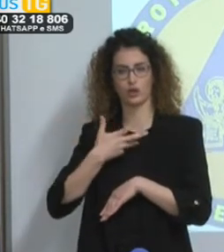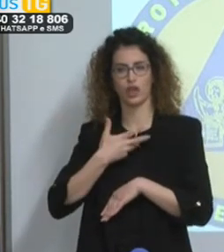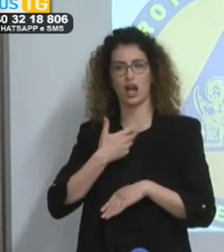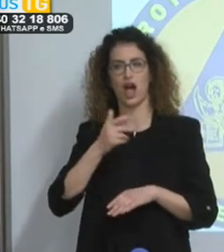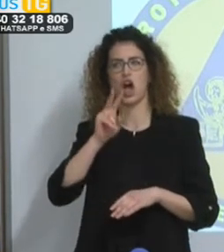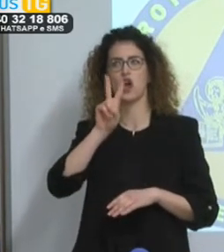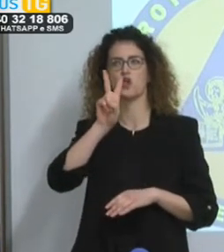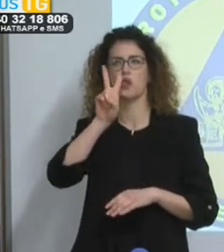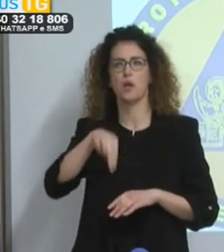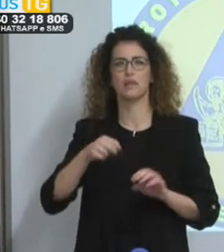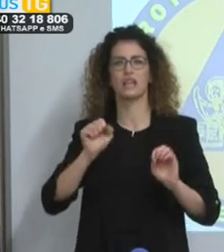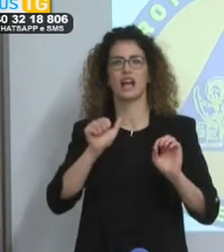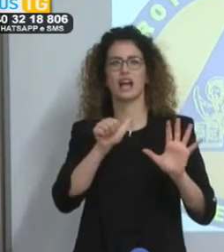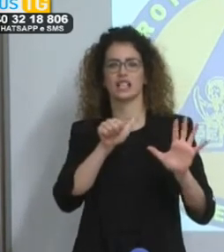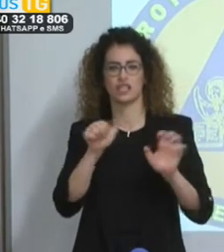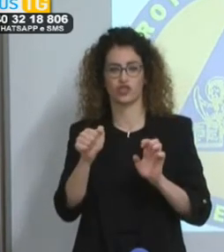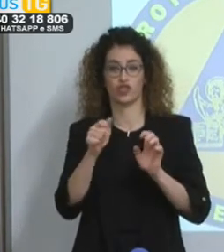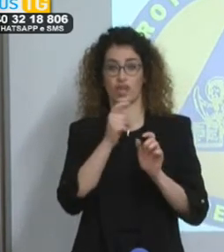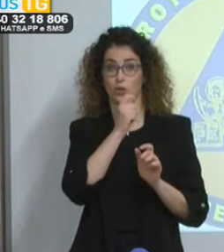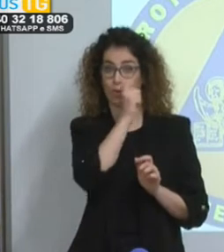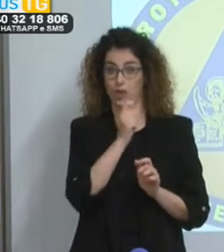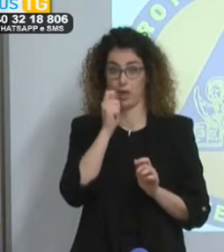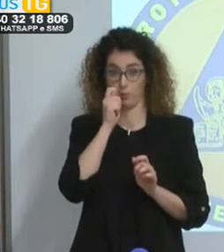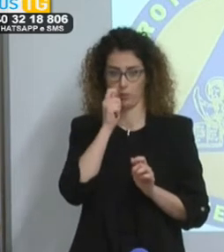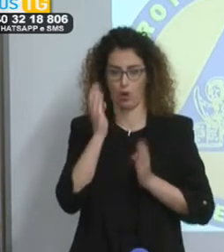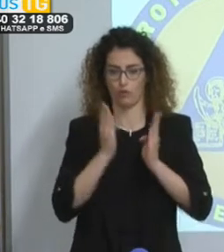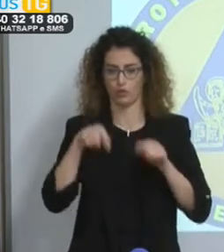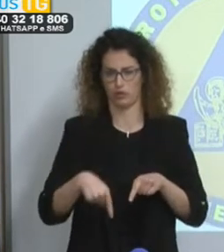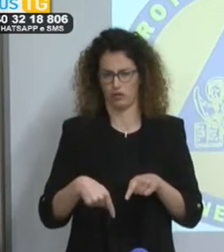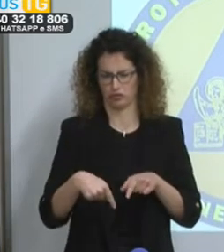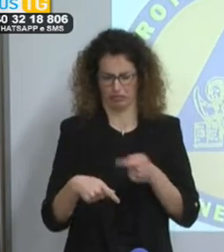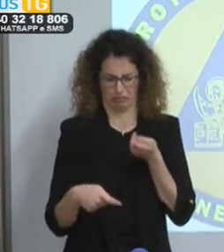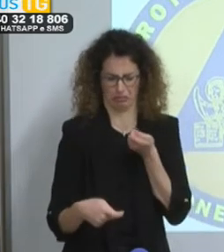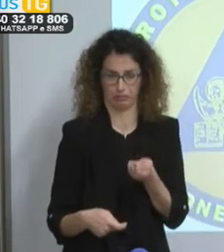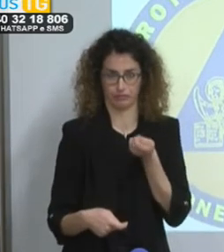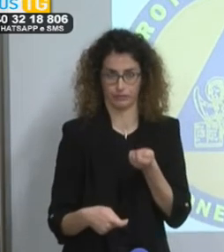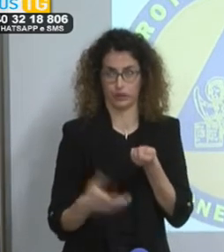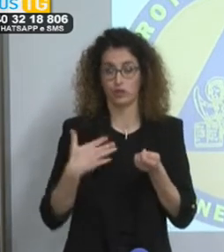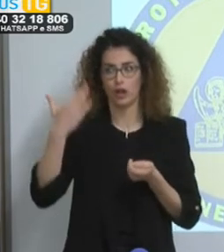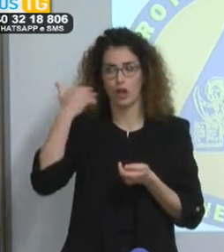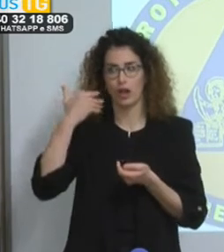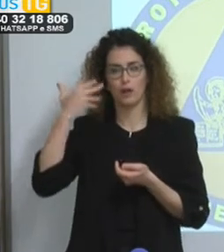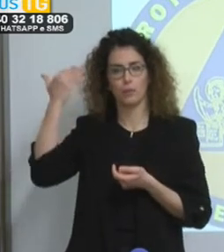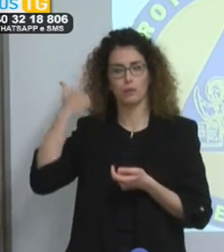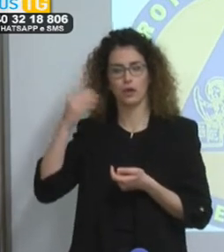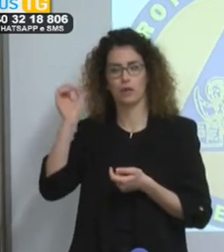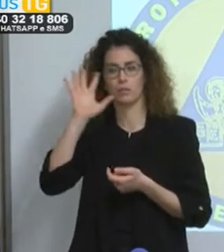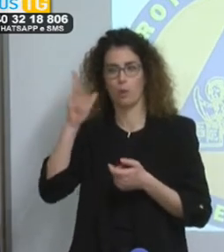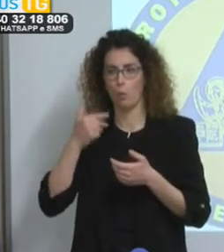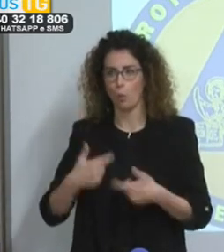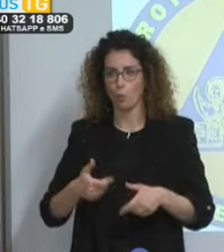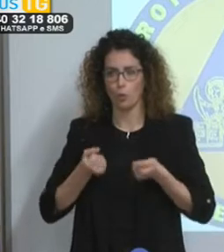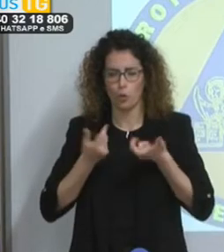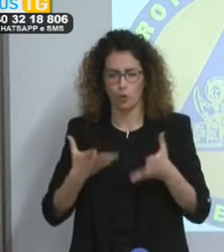2.670 tamponi, cioè nulla rispetto ad oggi, e ci sembrava già un'enormità. Quando io ordinai di fare i famosi